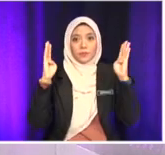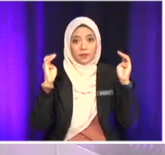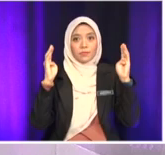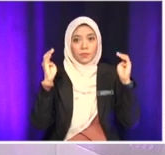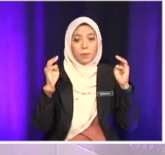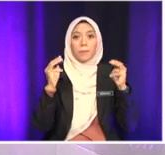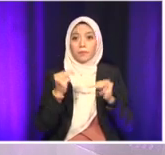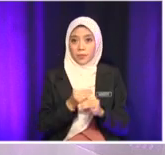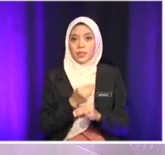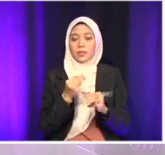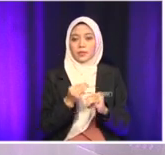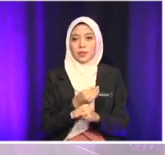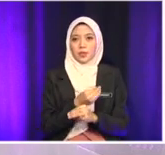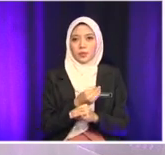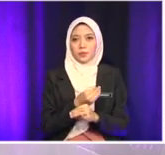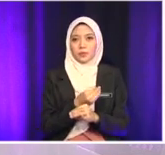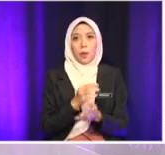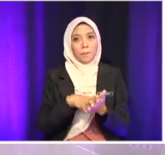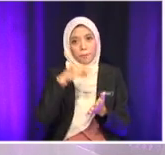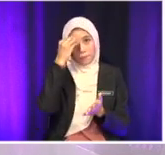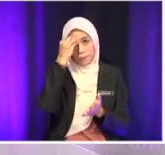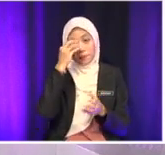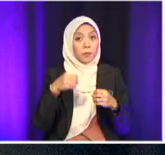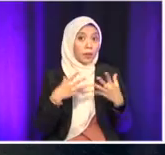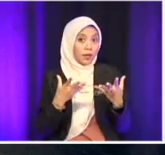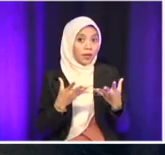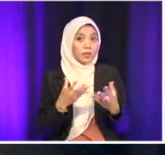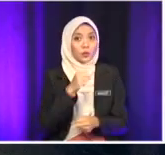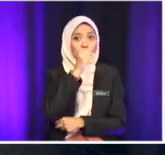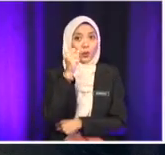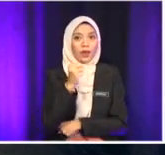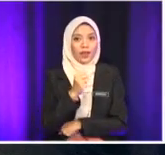belajar pula bagaimana soal nanti bagian sih